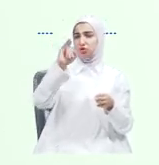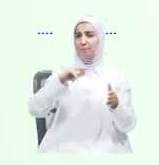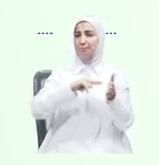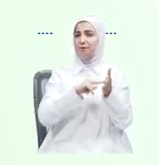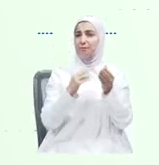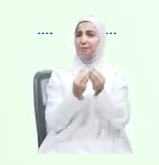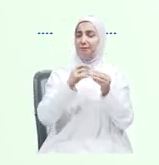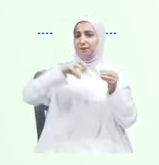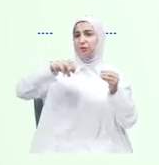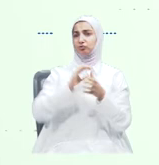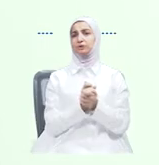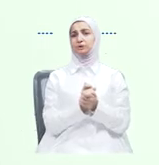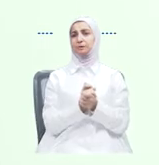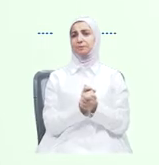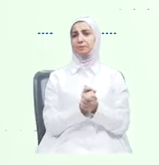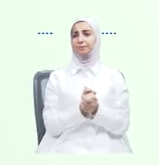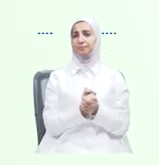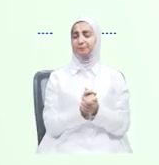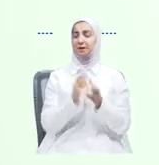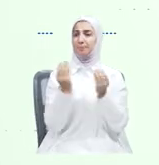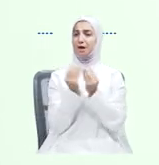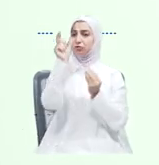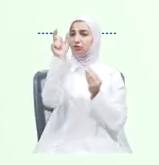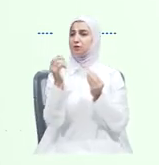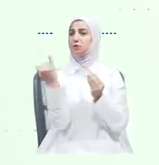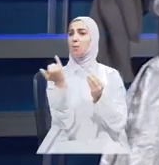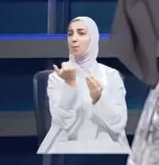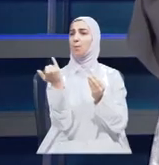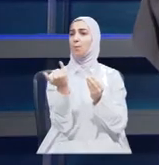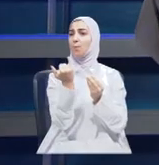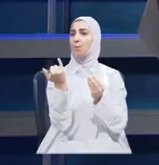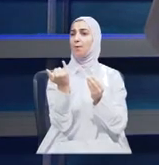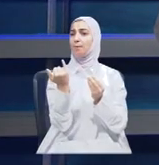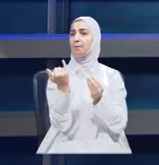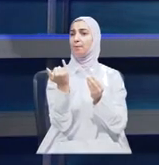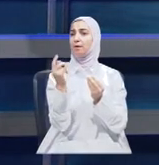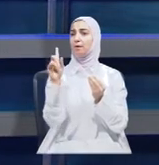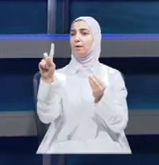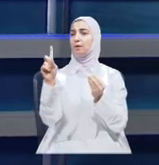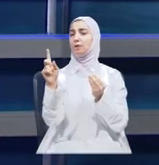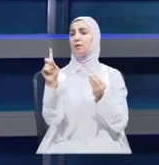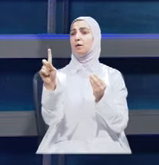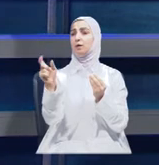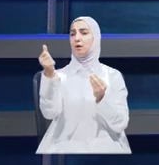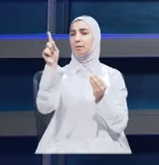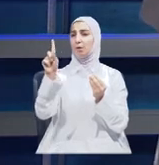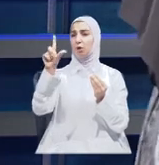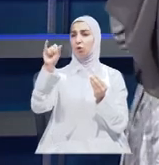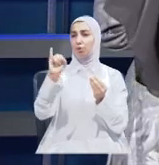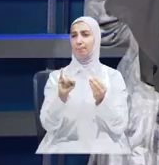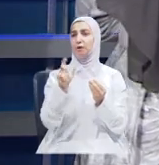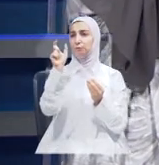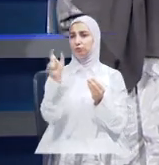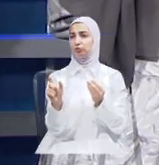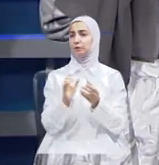1798 إلى 1801. أثرت الحملة الفرنسية في المشرق العربي في عدة مجالات،